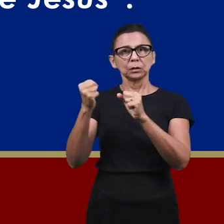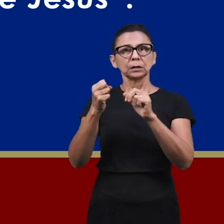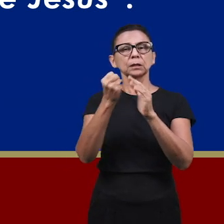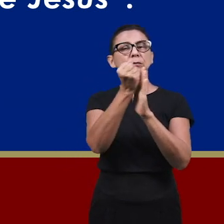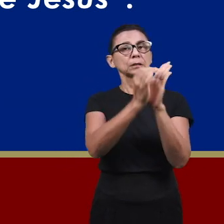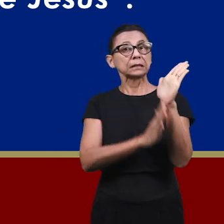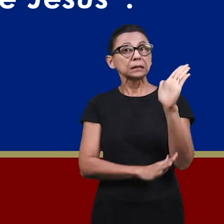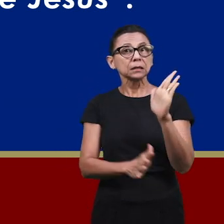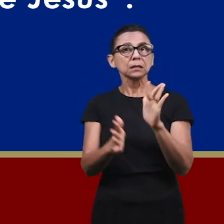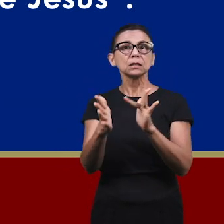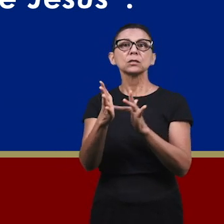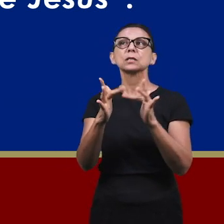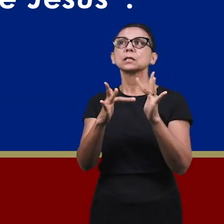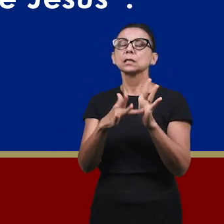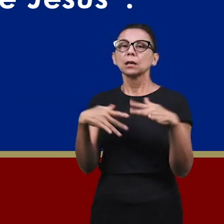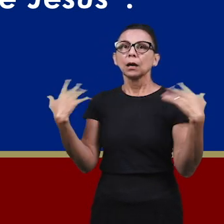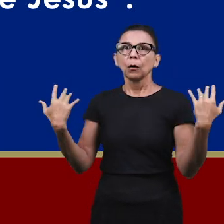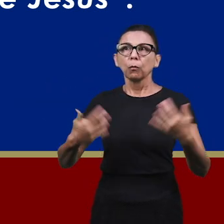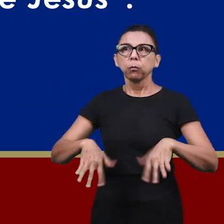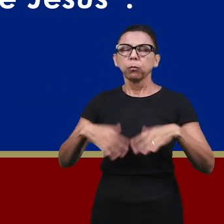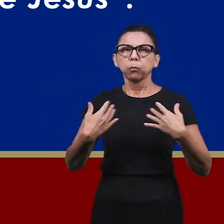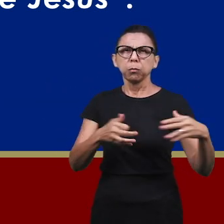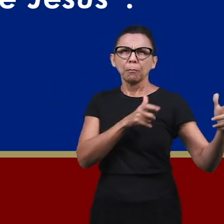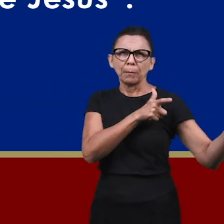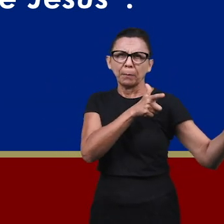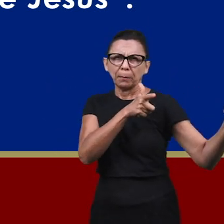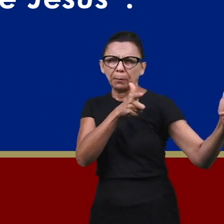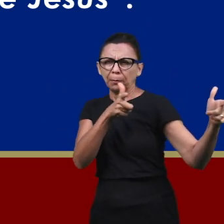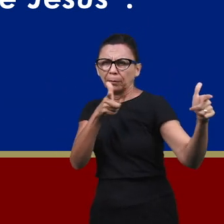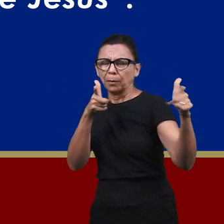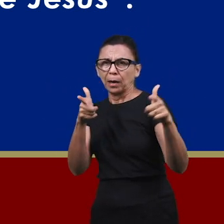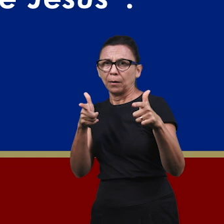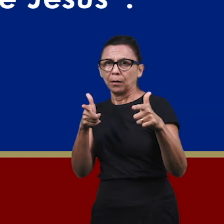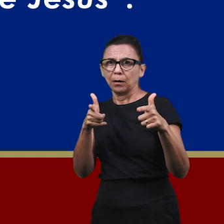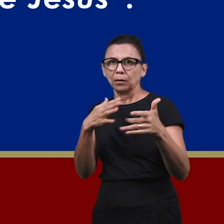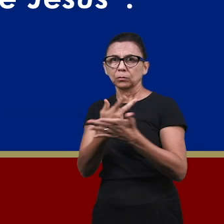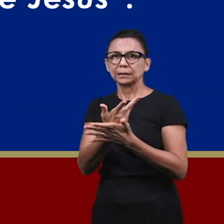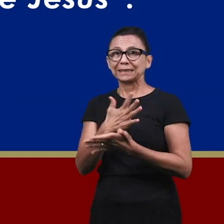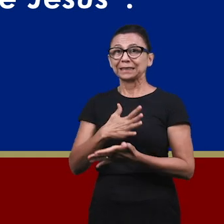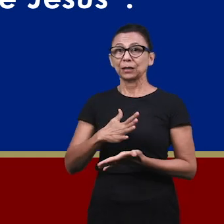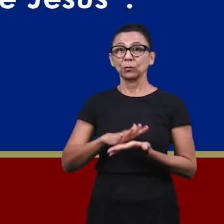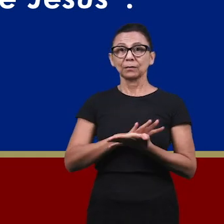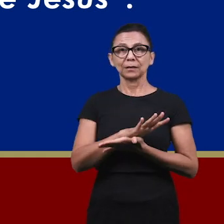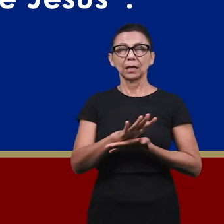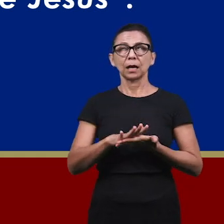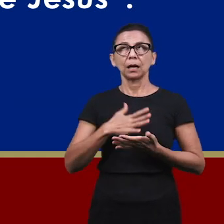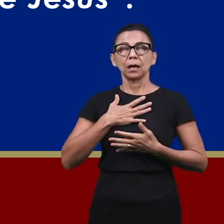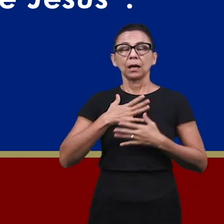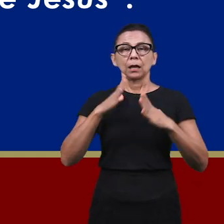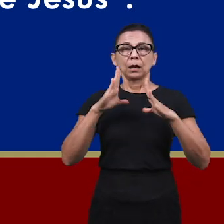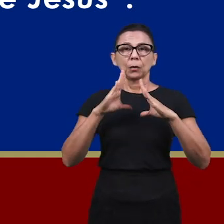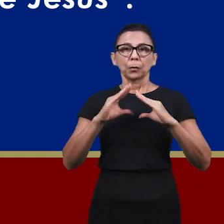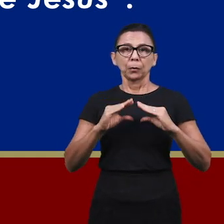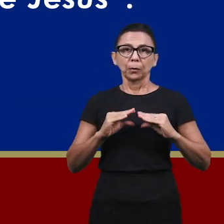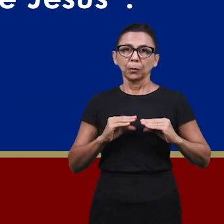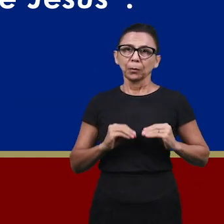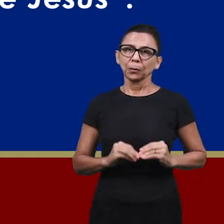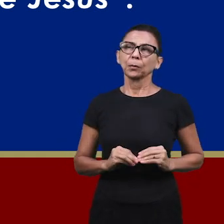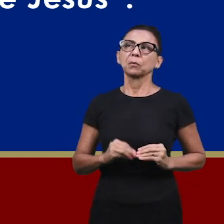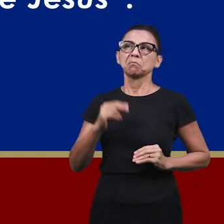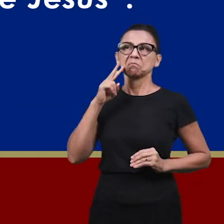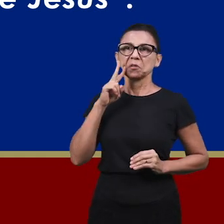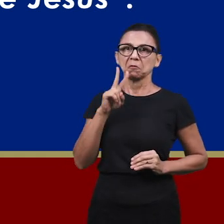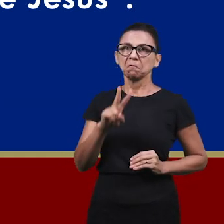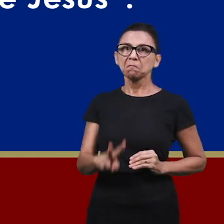de Jésus. Donc la fusillade a été très forte, mais rien m'est arrivé. J'ai pu